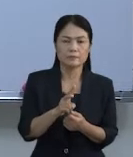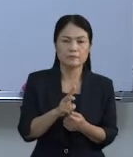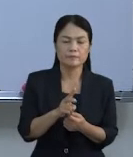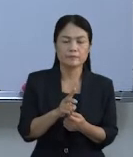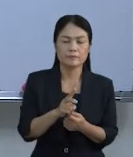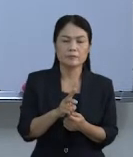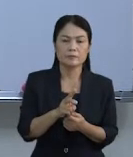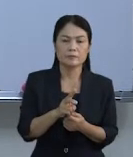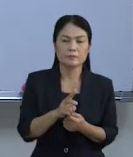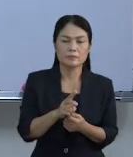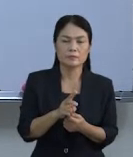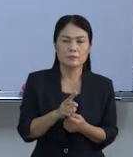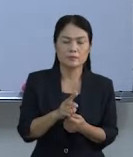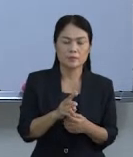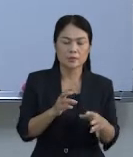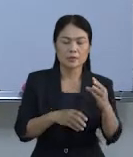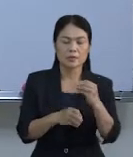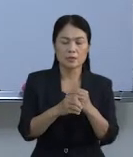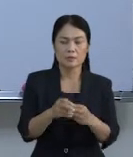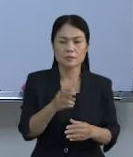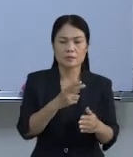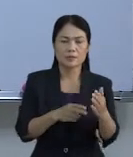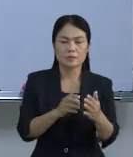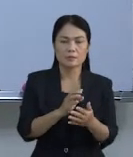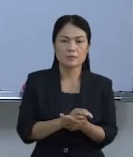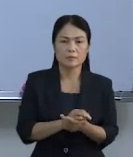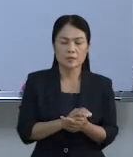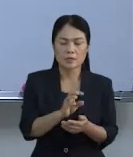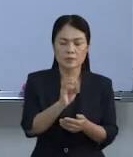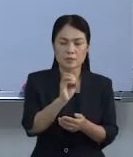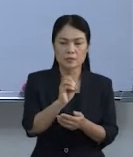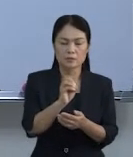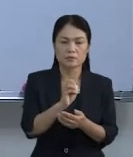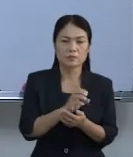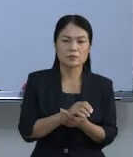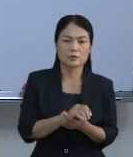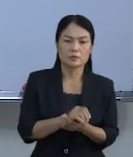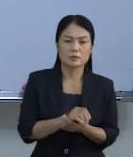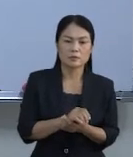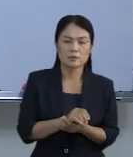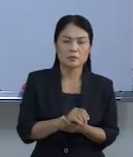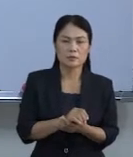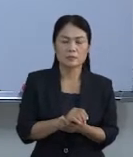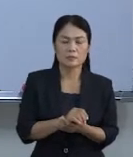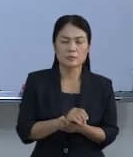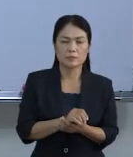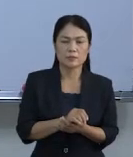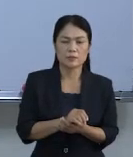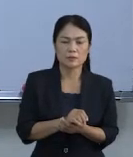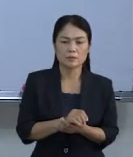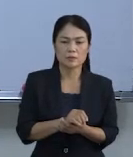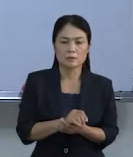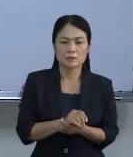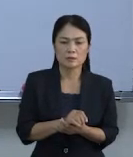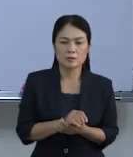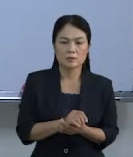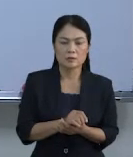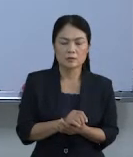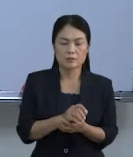pi bàn tập pi đi nhưng thật hai mấy tiết bàn bấy thèm sôn mà chẳng làm bay bàn tu sập phía toàn tập miến chúng